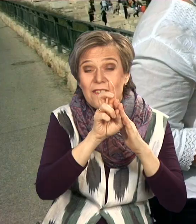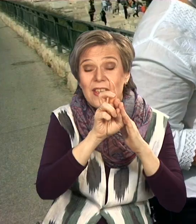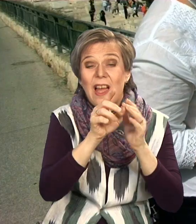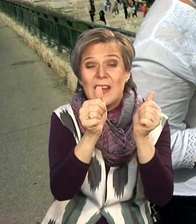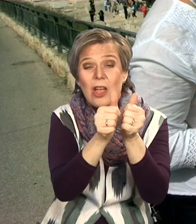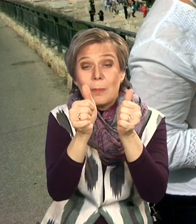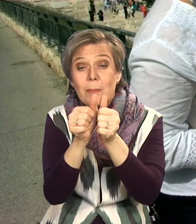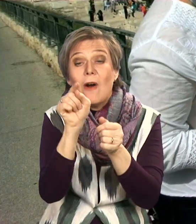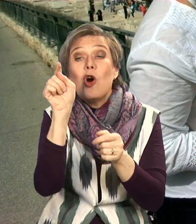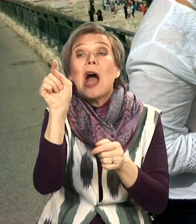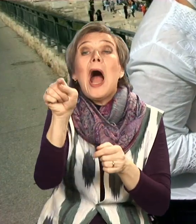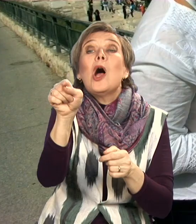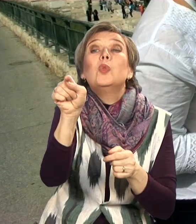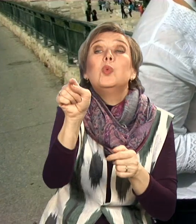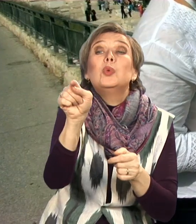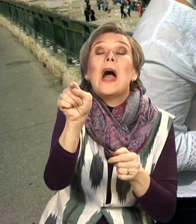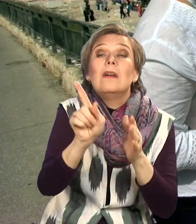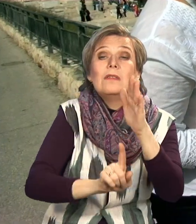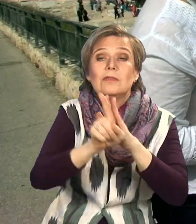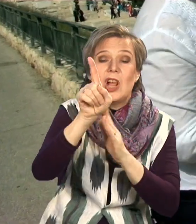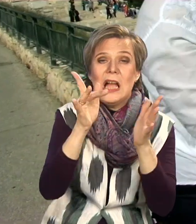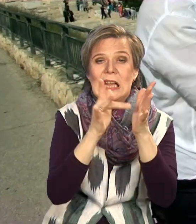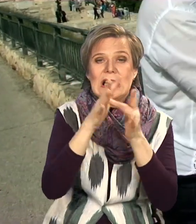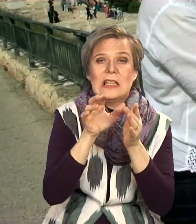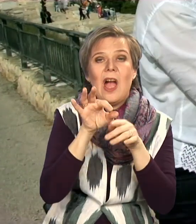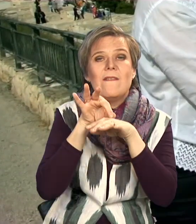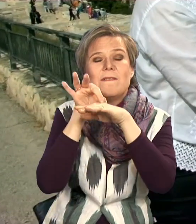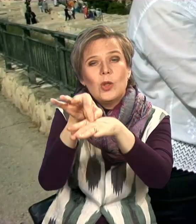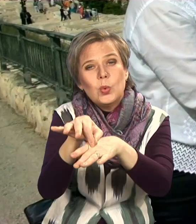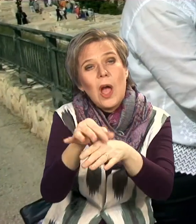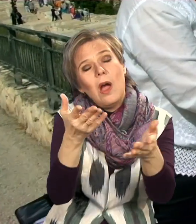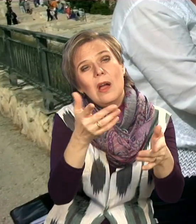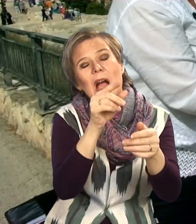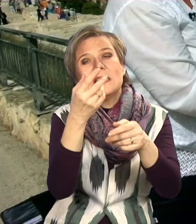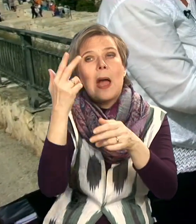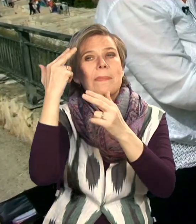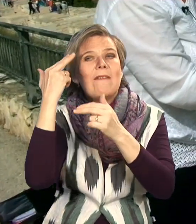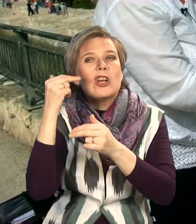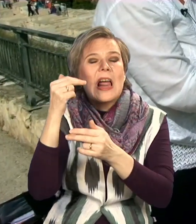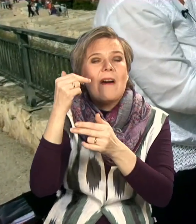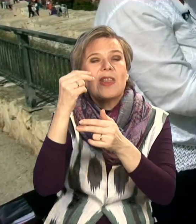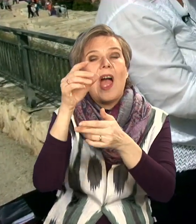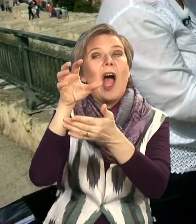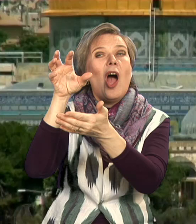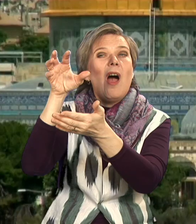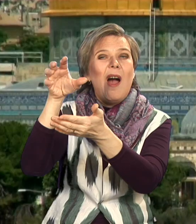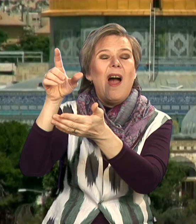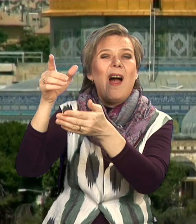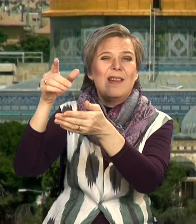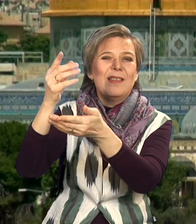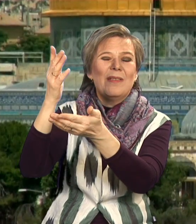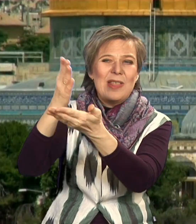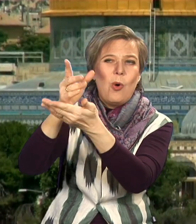Антония. Оттуда Христа ведут. Или там, где православная Голгофа, там, где храм Гроба Господня, два серых